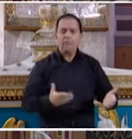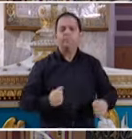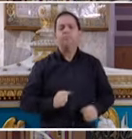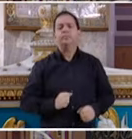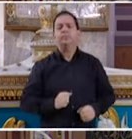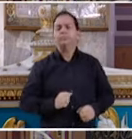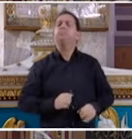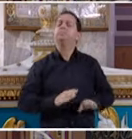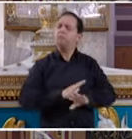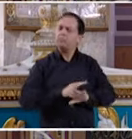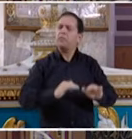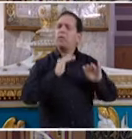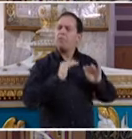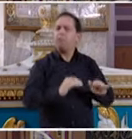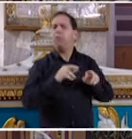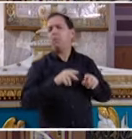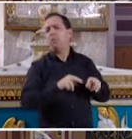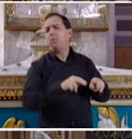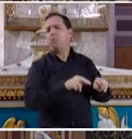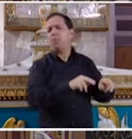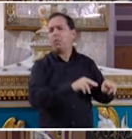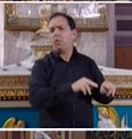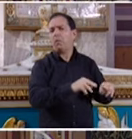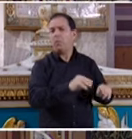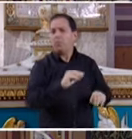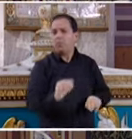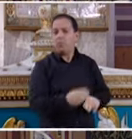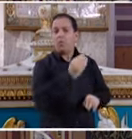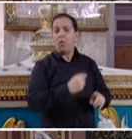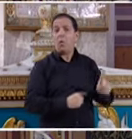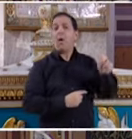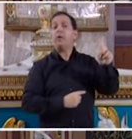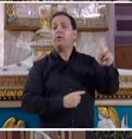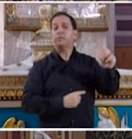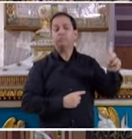Εις δε εξ αυτών, ειδών ότι οι άθοι